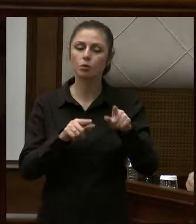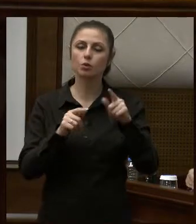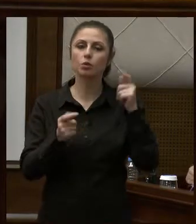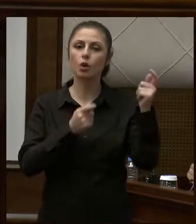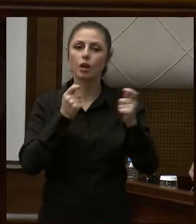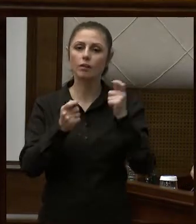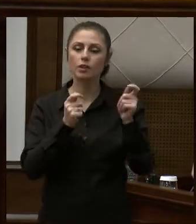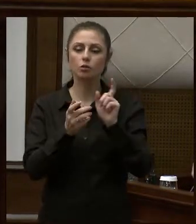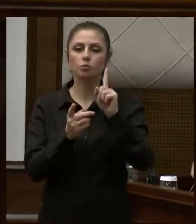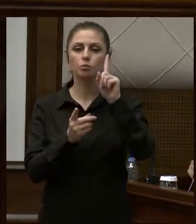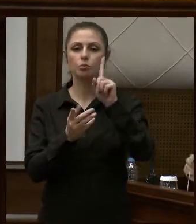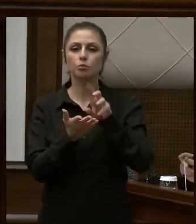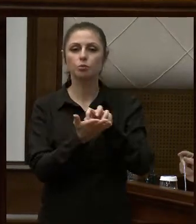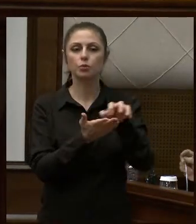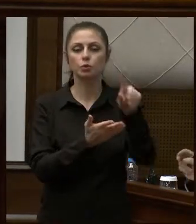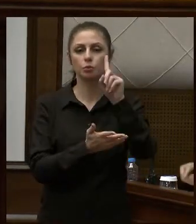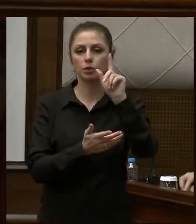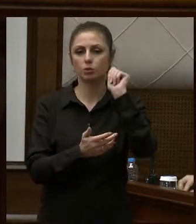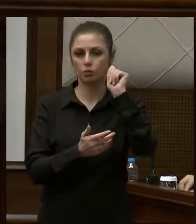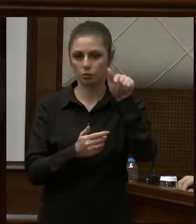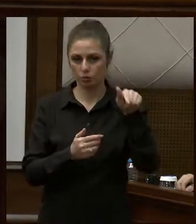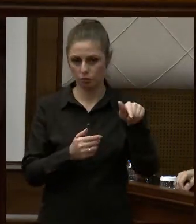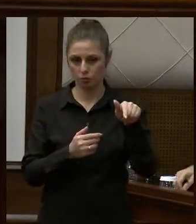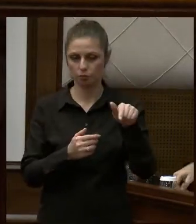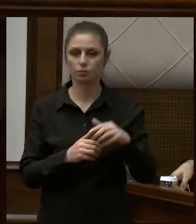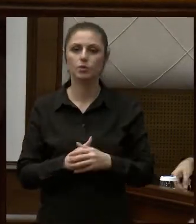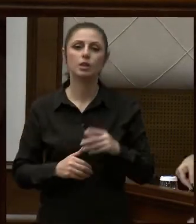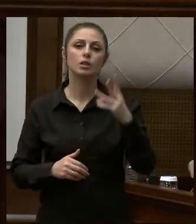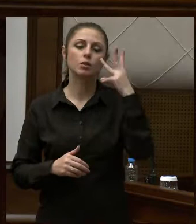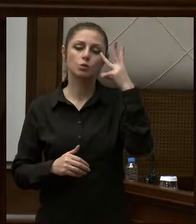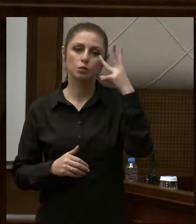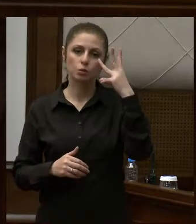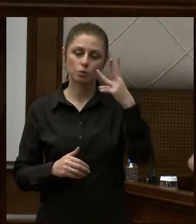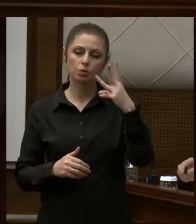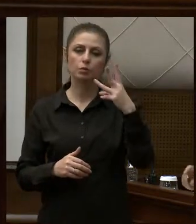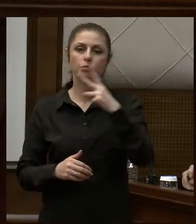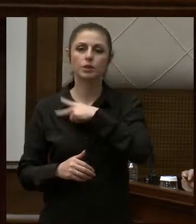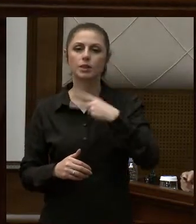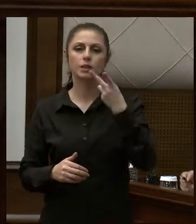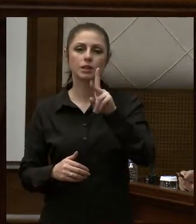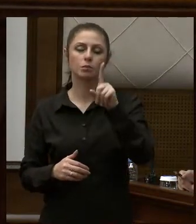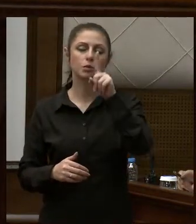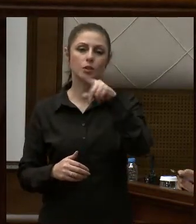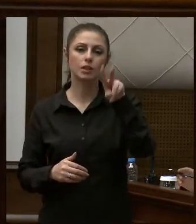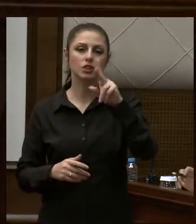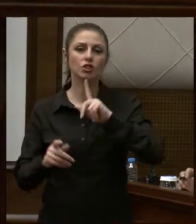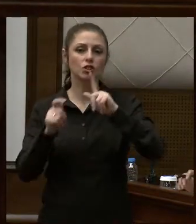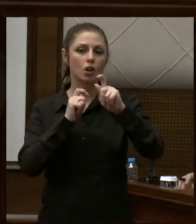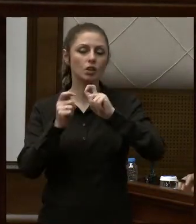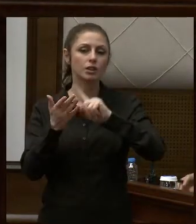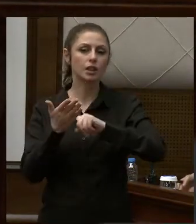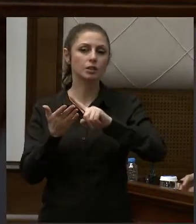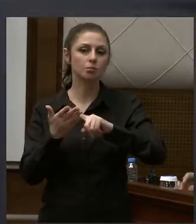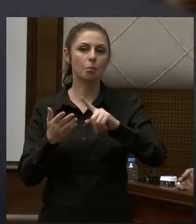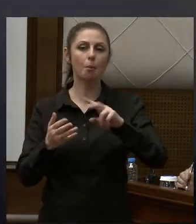ödenecek brüt günlük ücretin belirlenmesi. 3. Belediyemizde 2017 yılında sözleşmeli personel